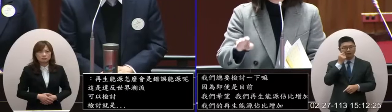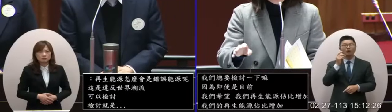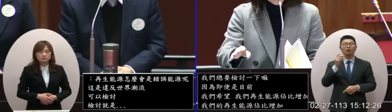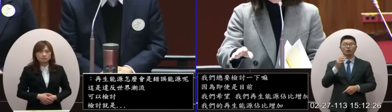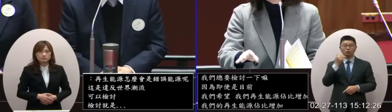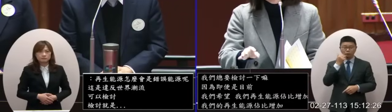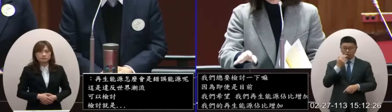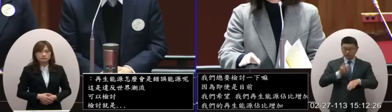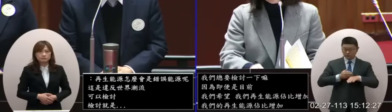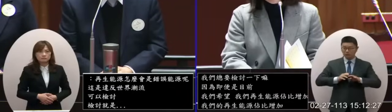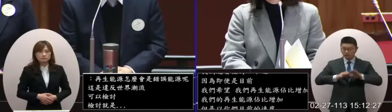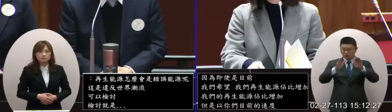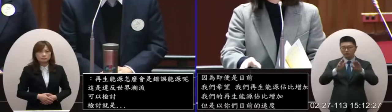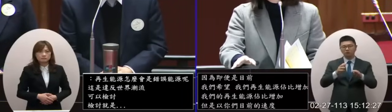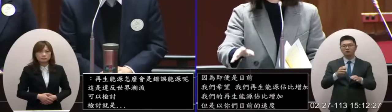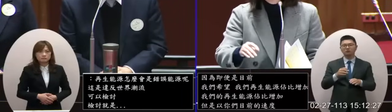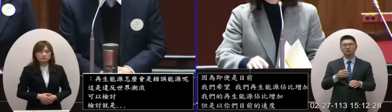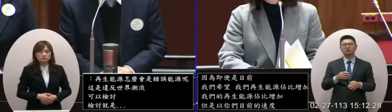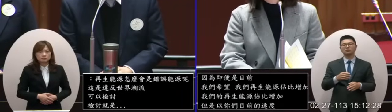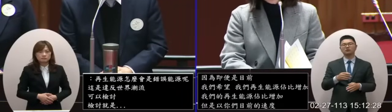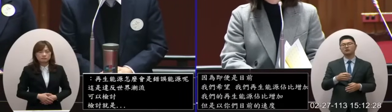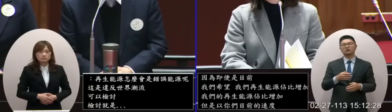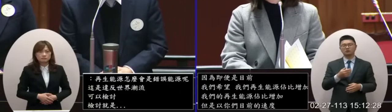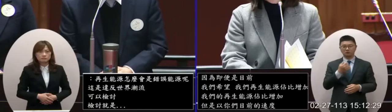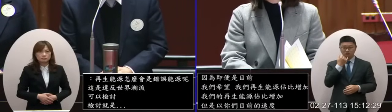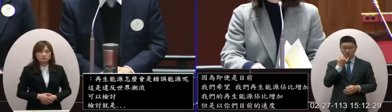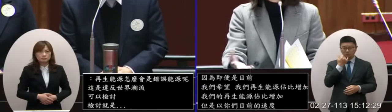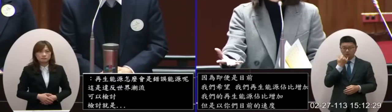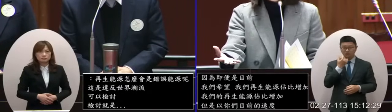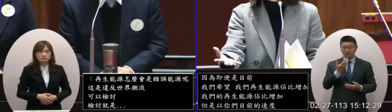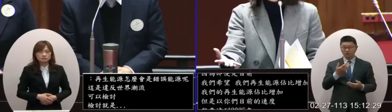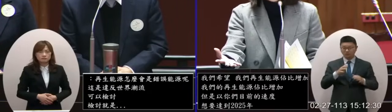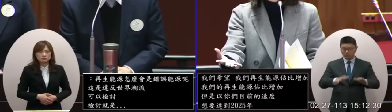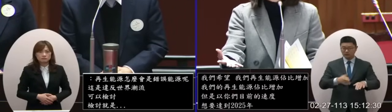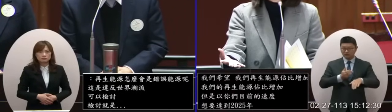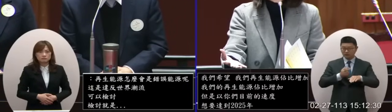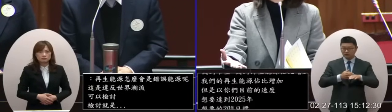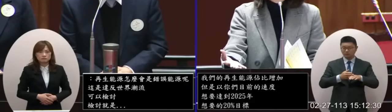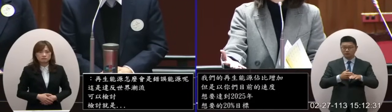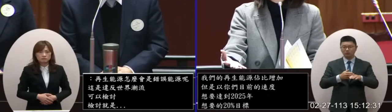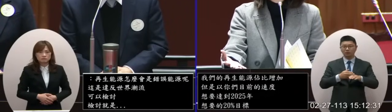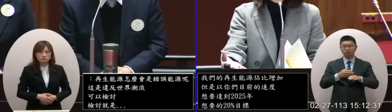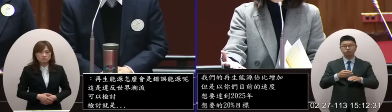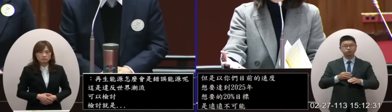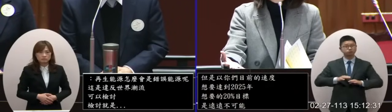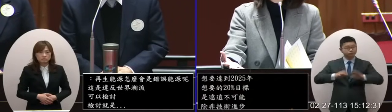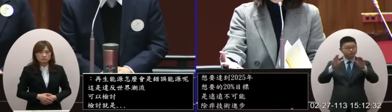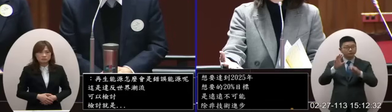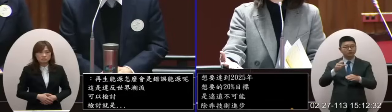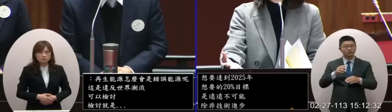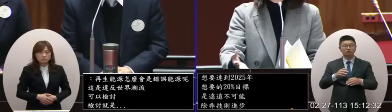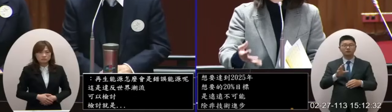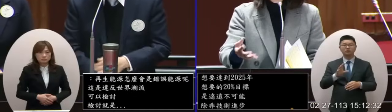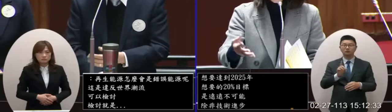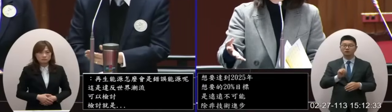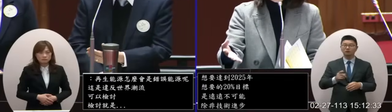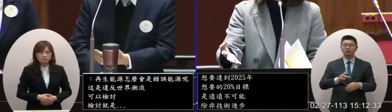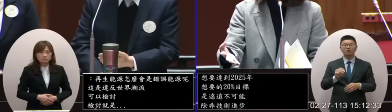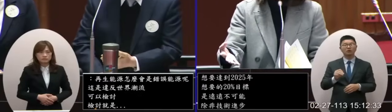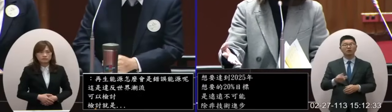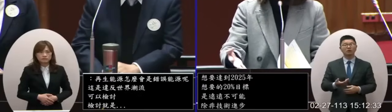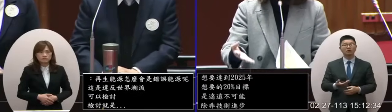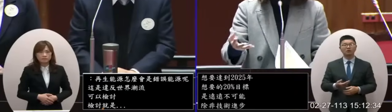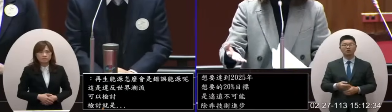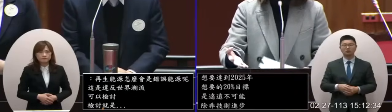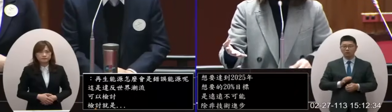那现在目前我们有什么样子技术进步的能量吗？是不是能够让